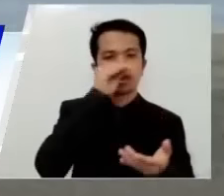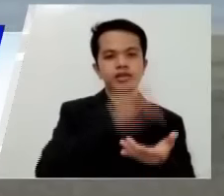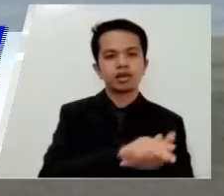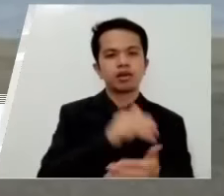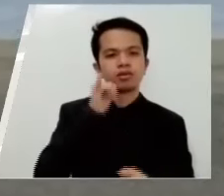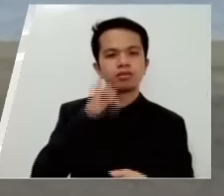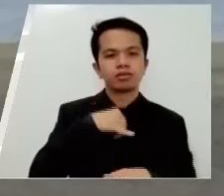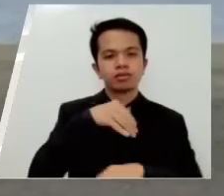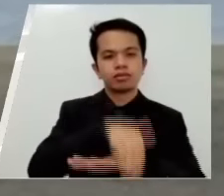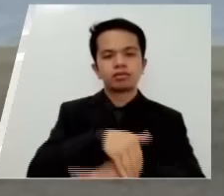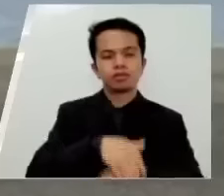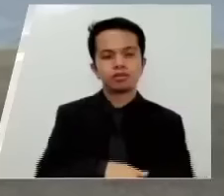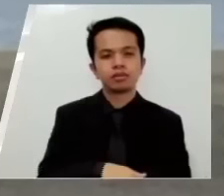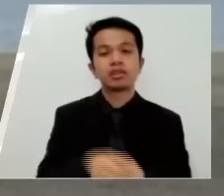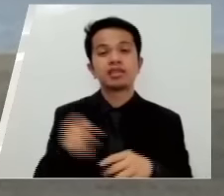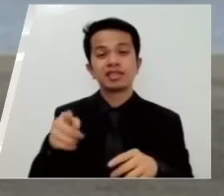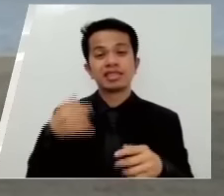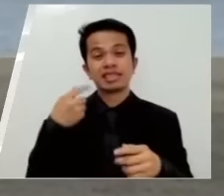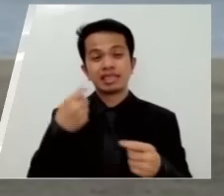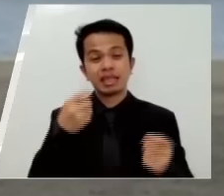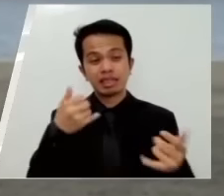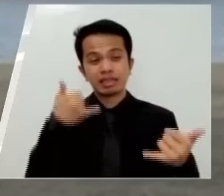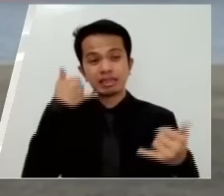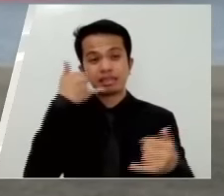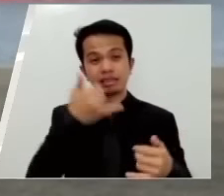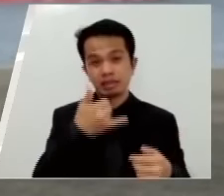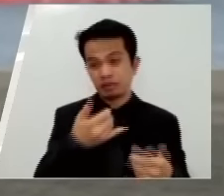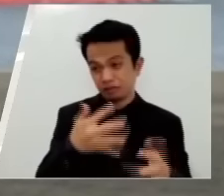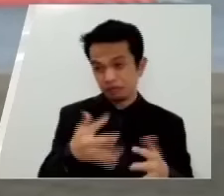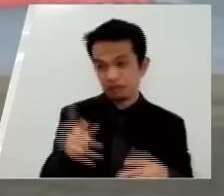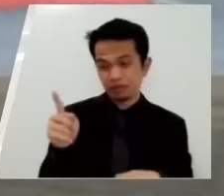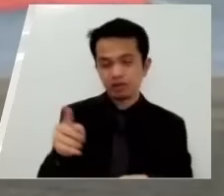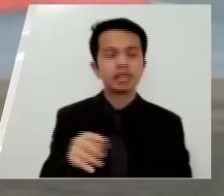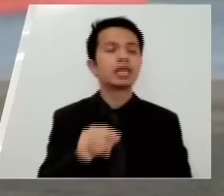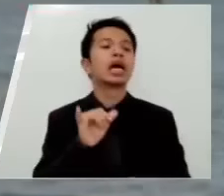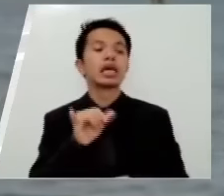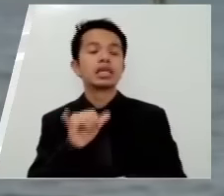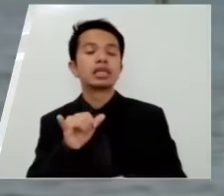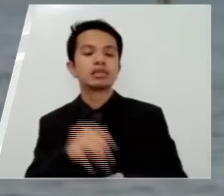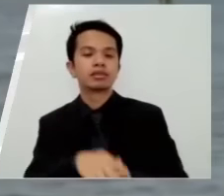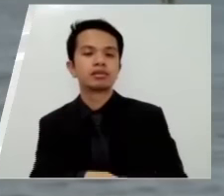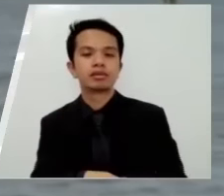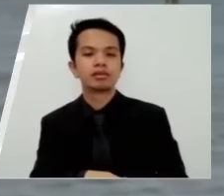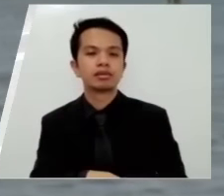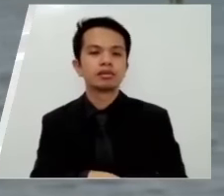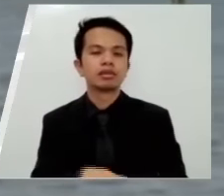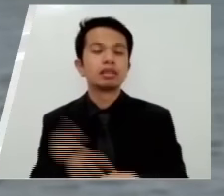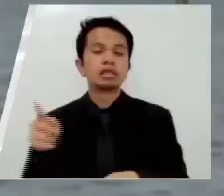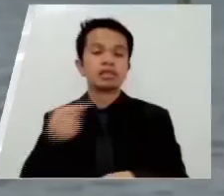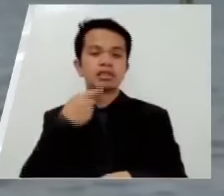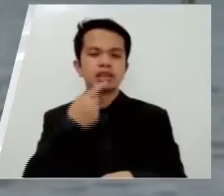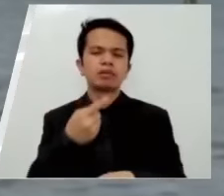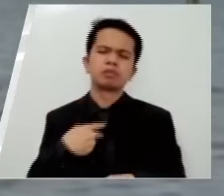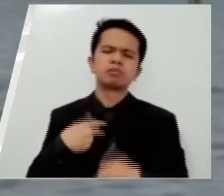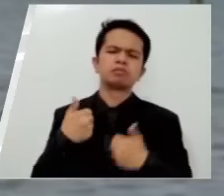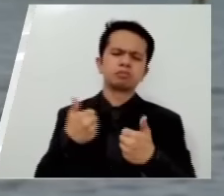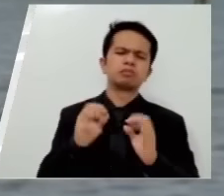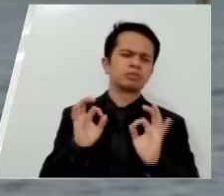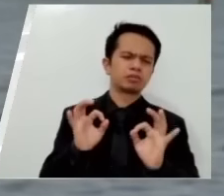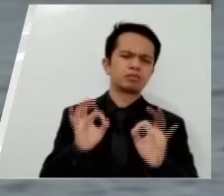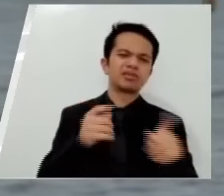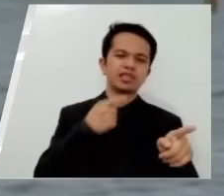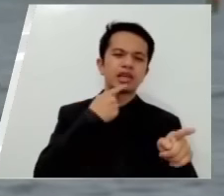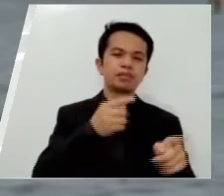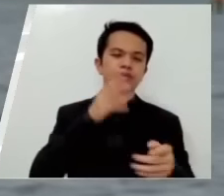niyong tawagan ang mister ninyo? Nakakausap niyo pa ho ba siya? Kagabi lang po, sir. Sabi niya, sir, okay lang po sila.